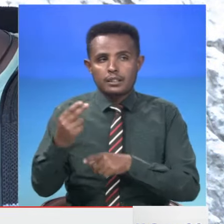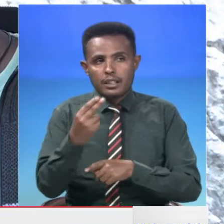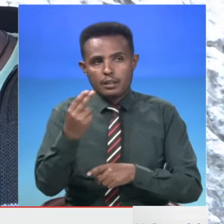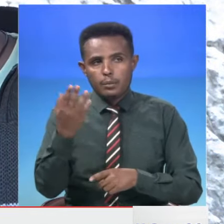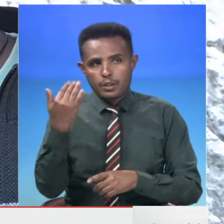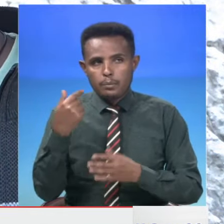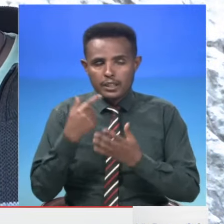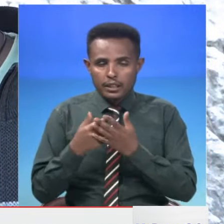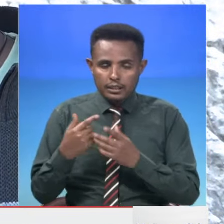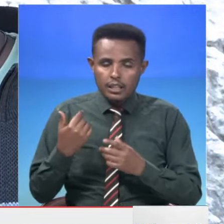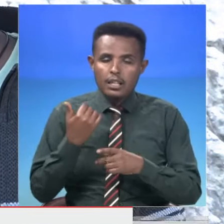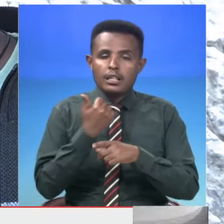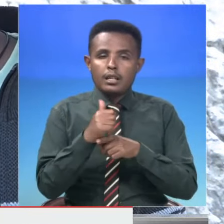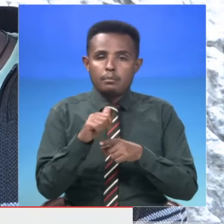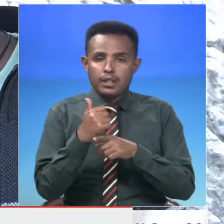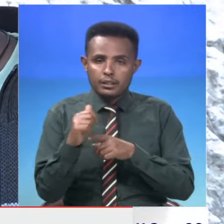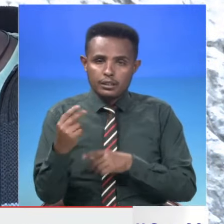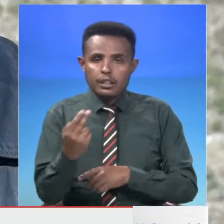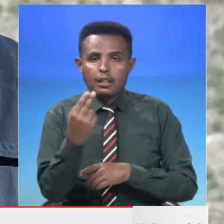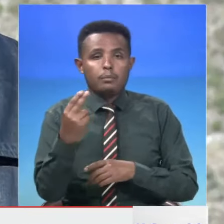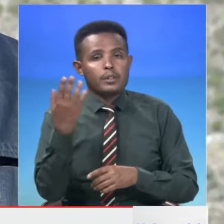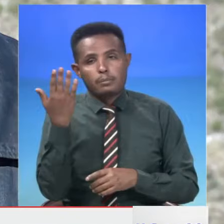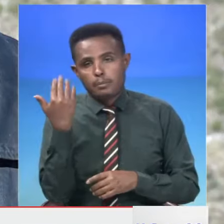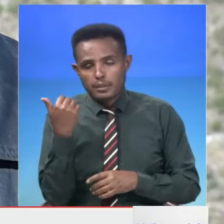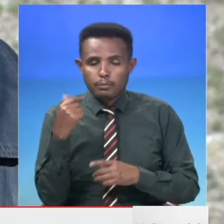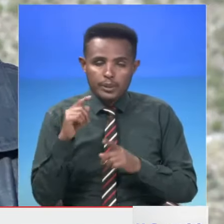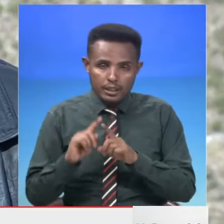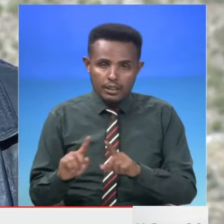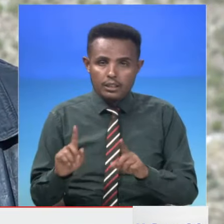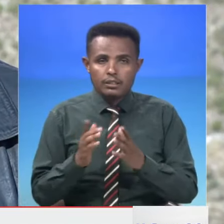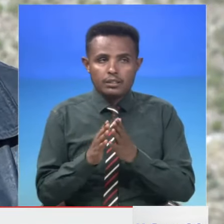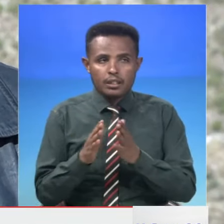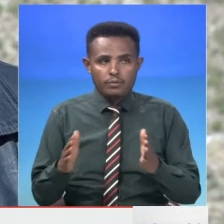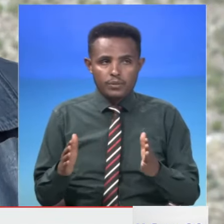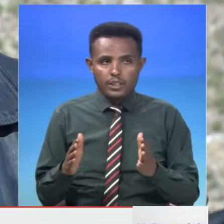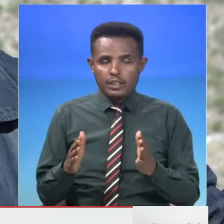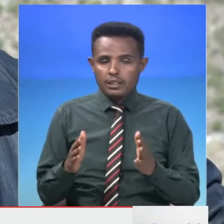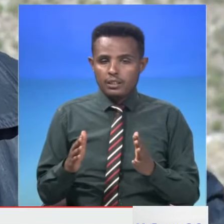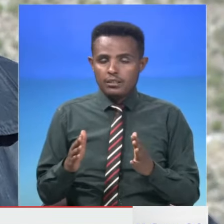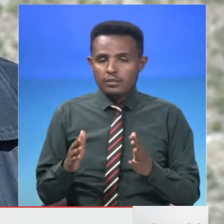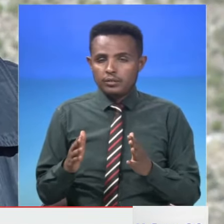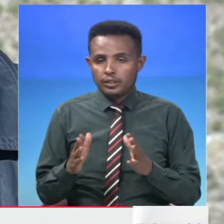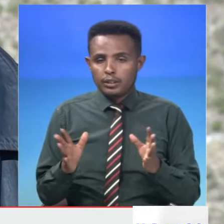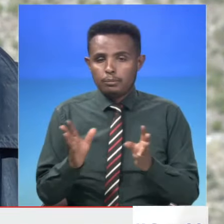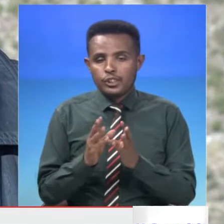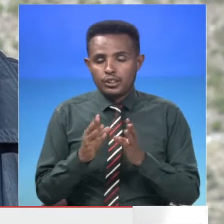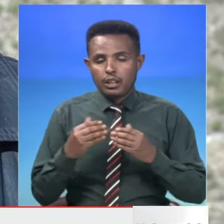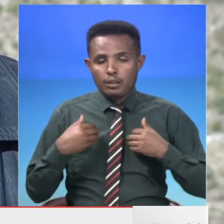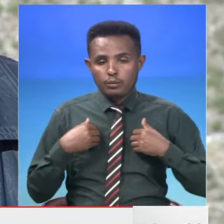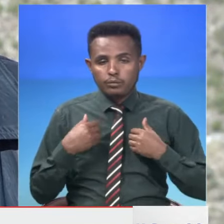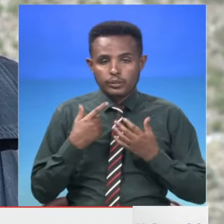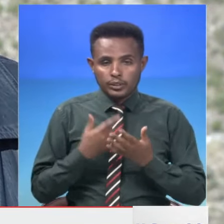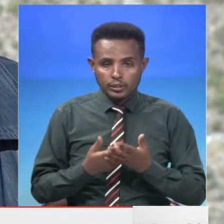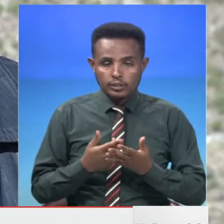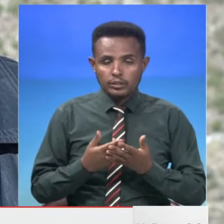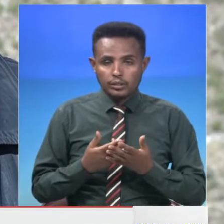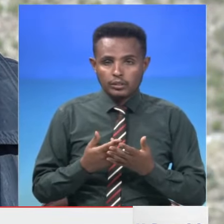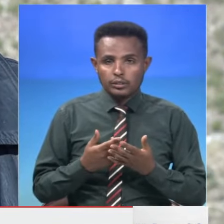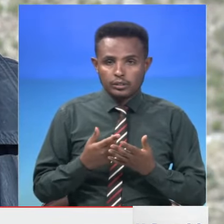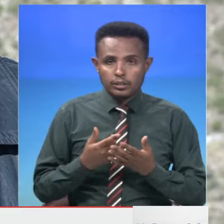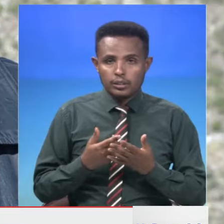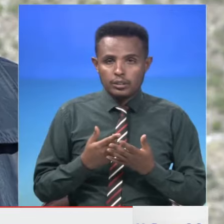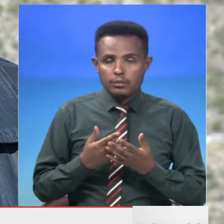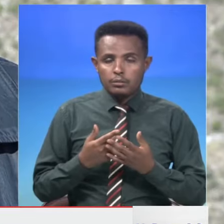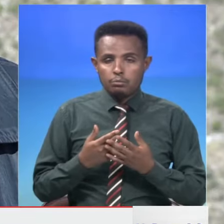ጋር ከዚህ እየወሰደ ለብረት ማቅለጫ ሞል ይጠቀምበት ነበር። ሰፊ የሲልካስ አንድ ክምችት አለ። ኦሬዲ ከአራት